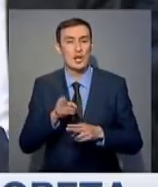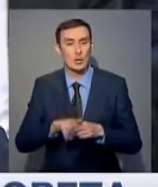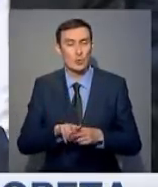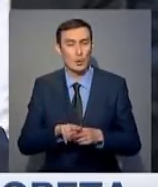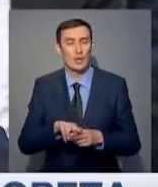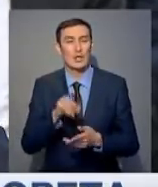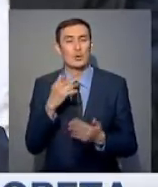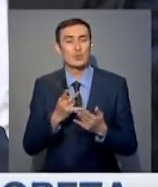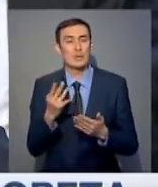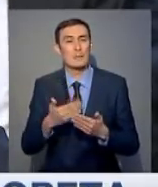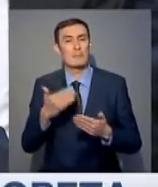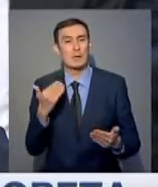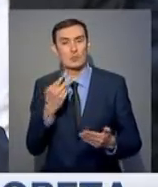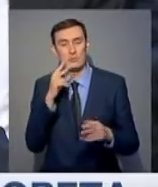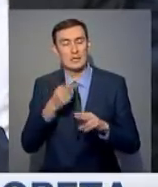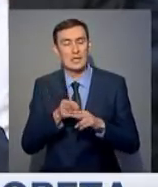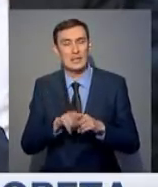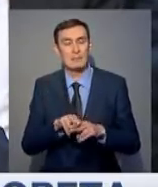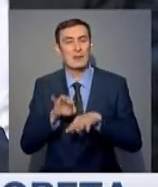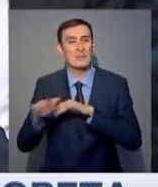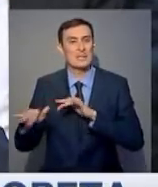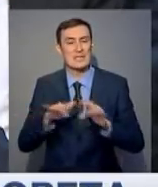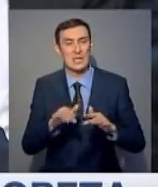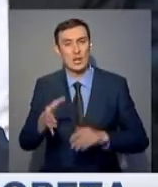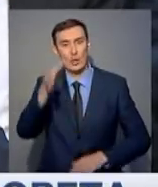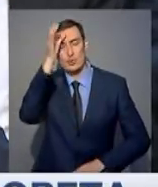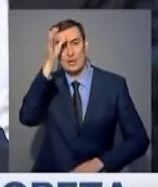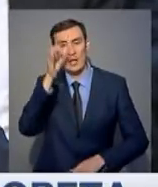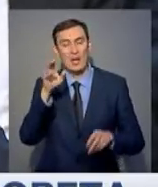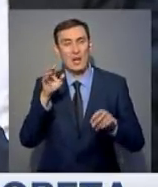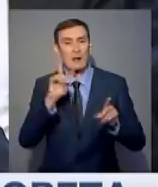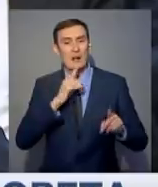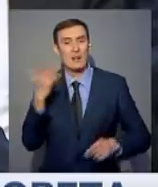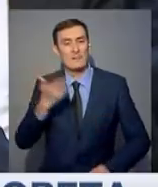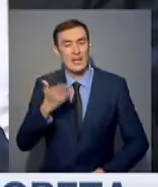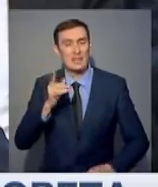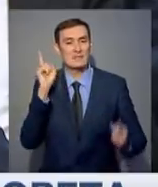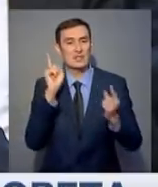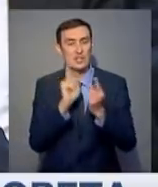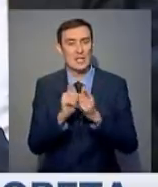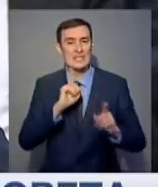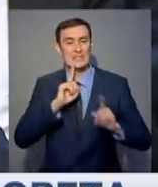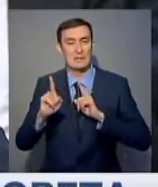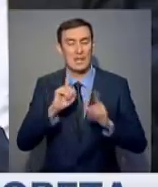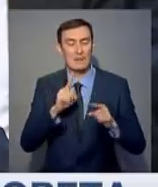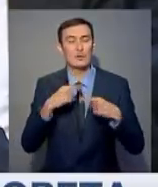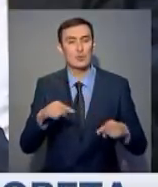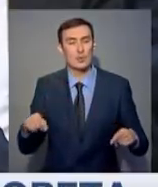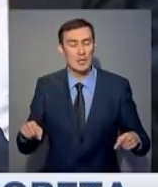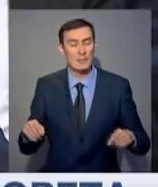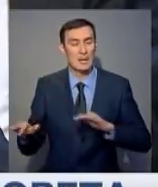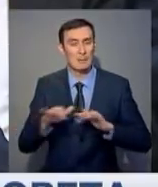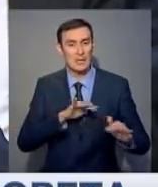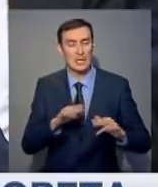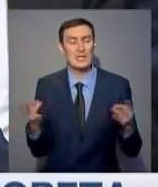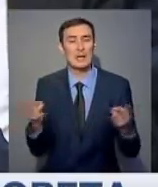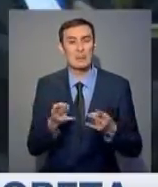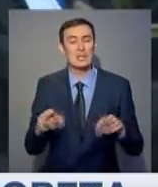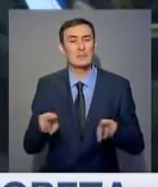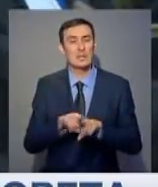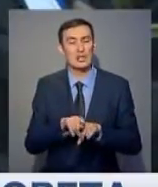необходимо предусмотреть проведение научных конференций семинаров и других мероприятий помимо этого необходимо